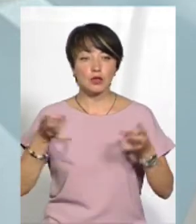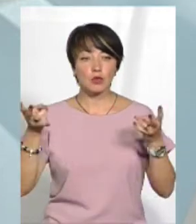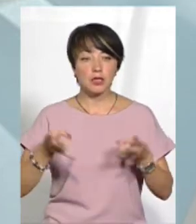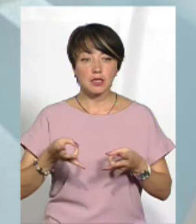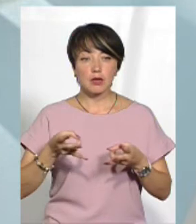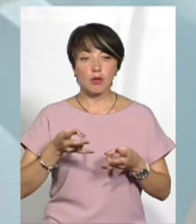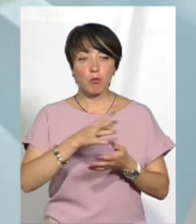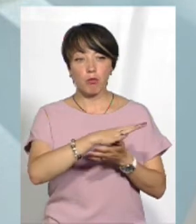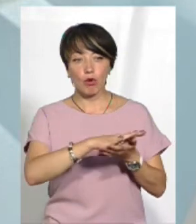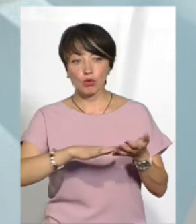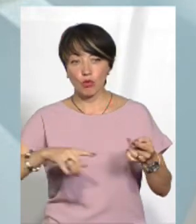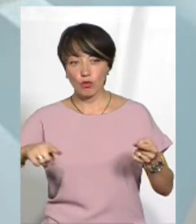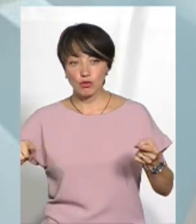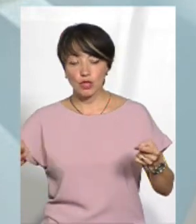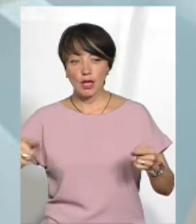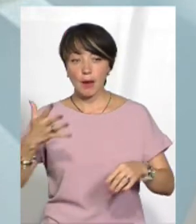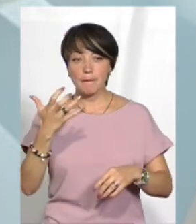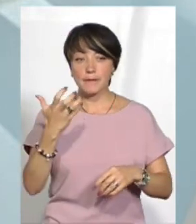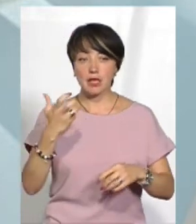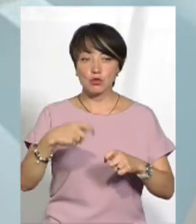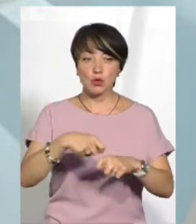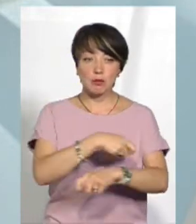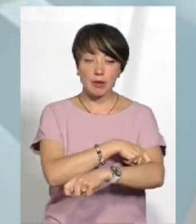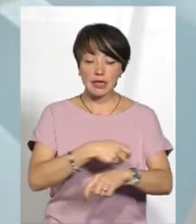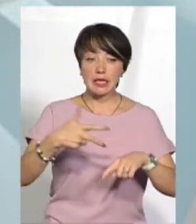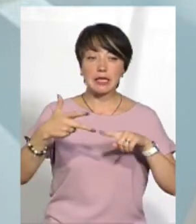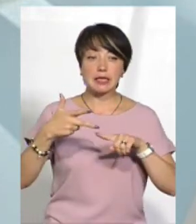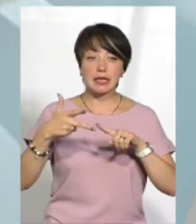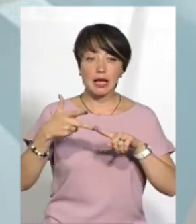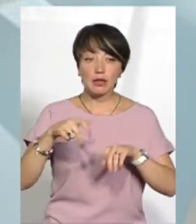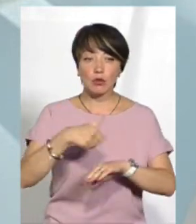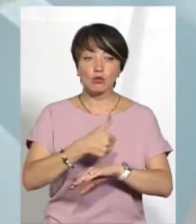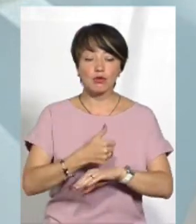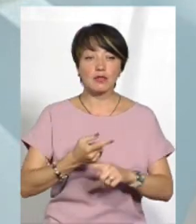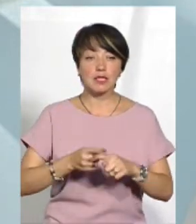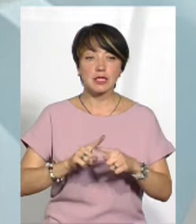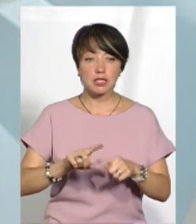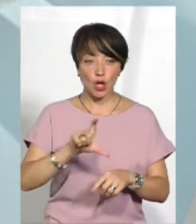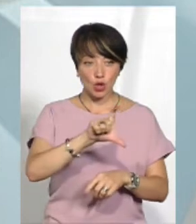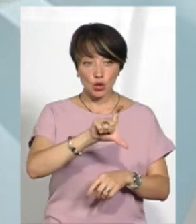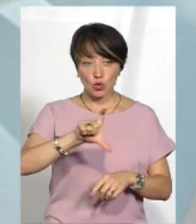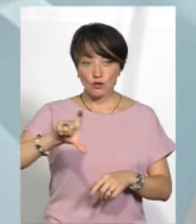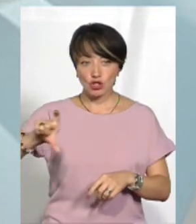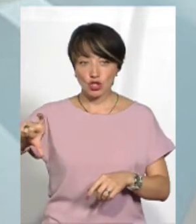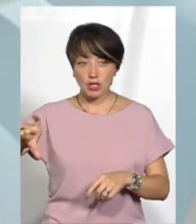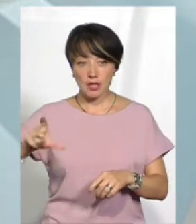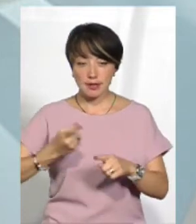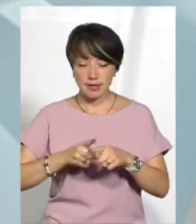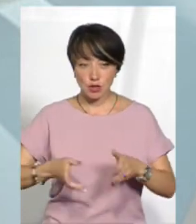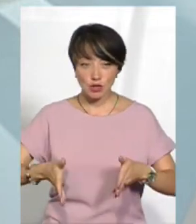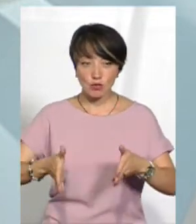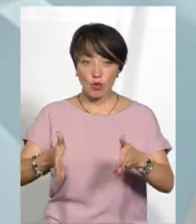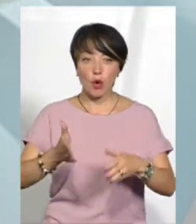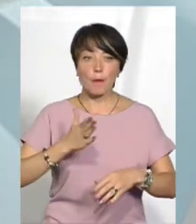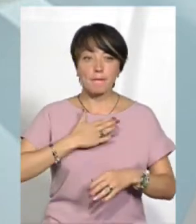необхідності продовження її на 500 метрів. І третій самий основний – це товщина злітно-посадкової смуги.